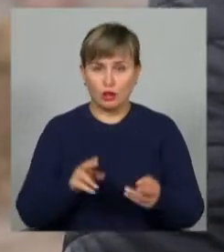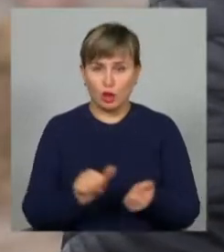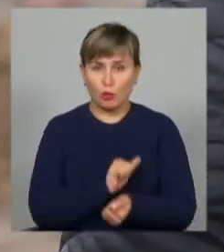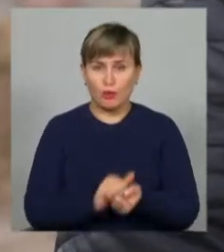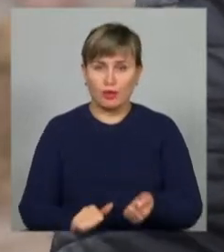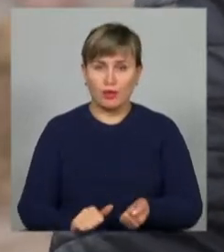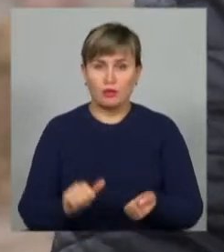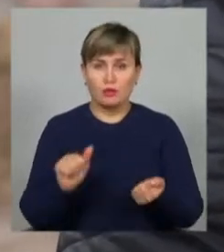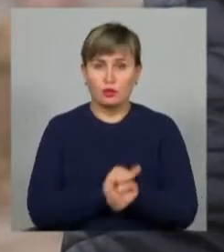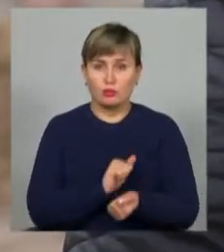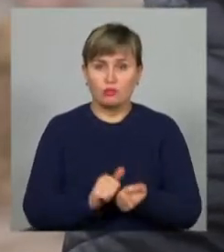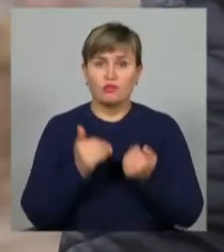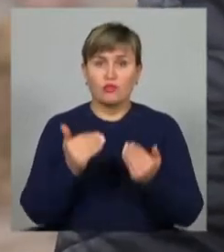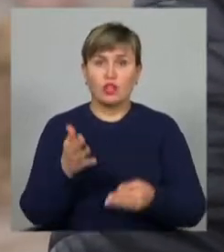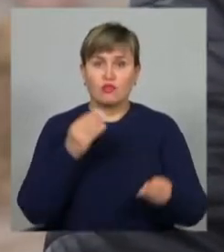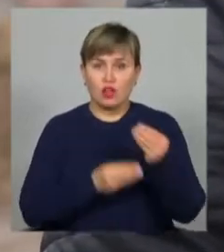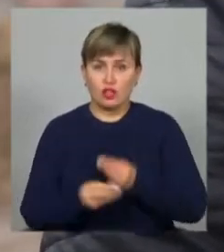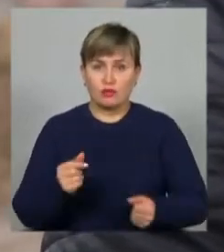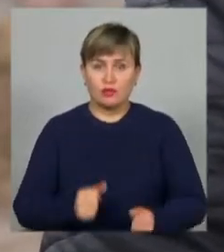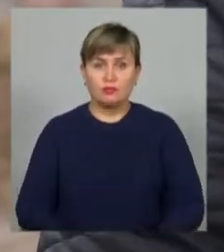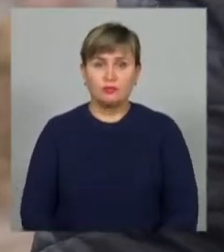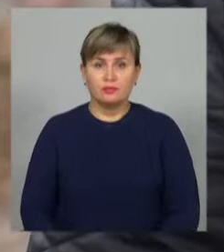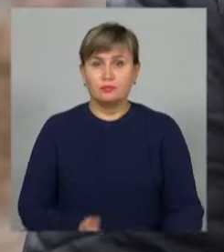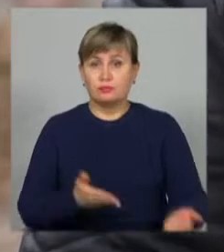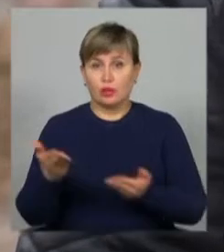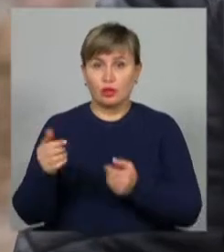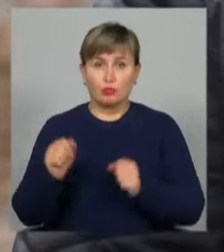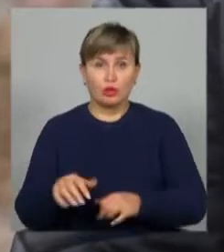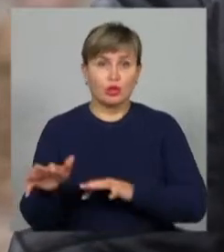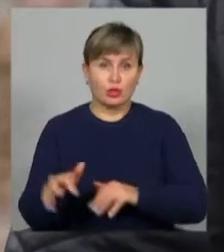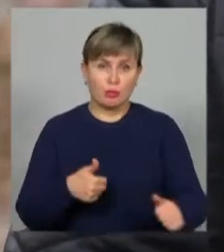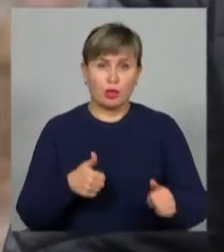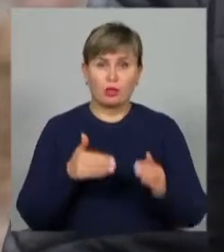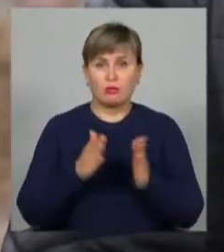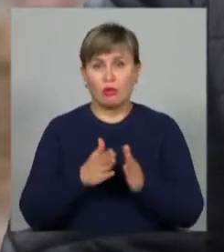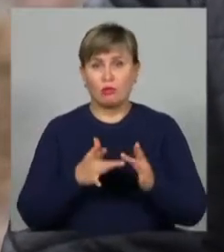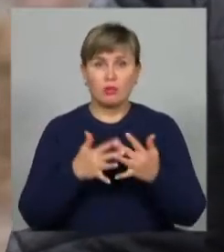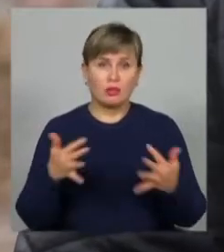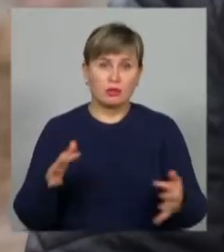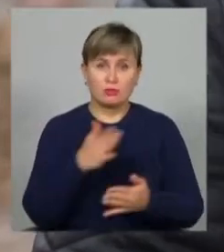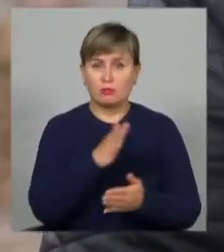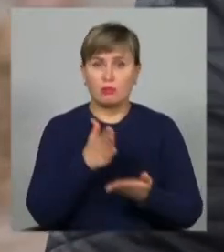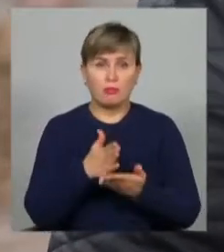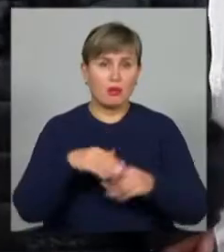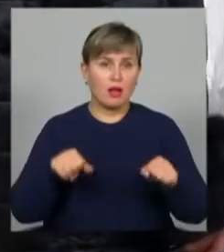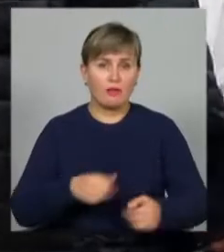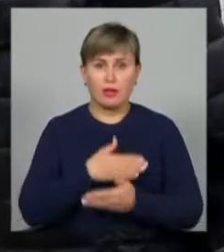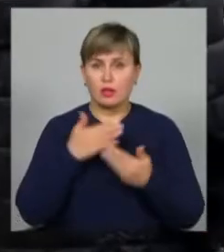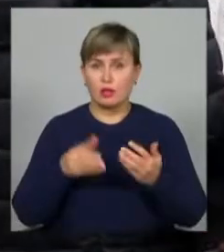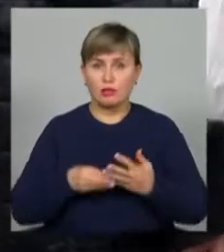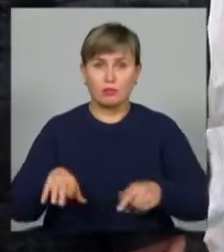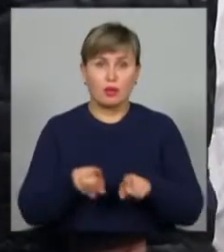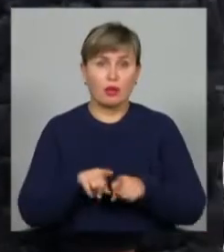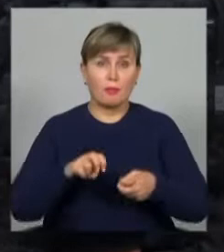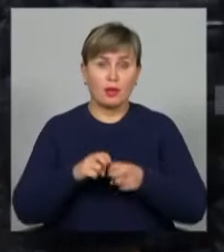документы? Документы ваши фальшивые. Пожалуйста, можете забирать свое имущество, вы не имеете права на эту землю. С такой